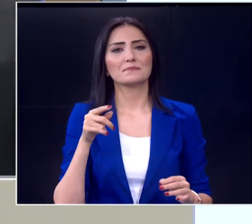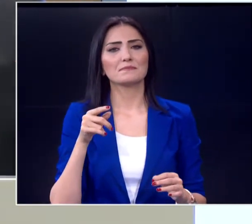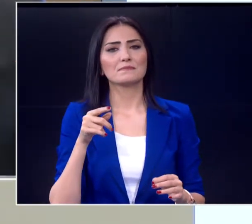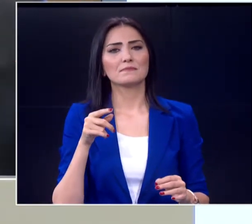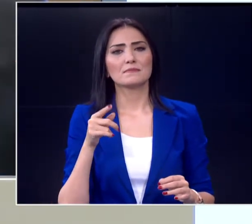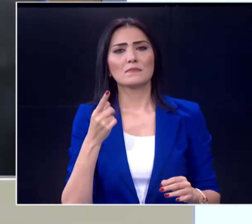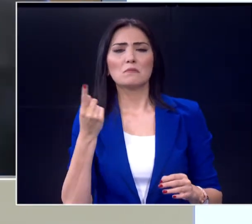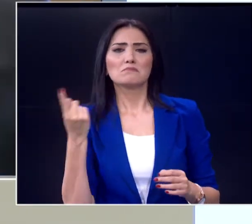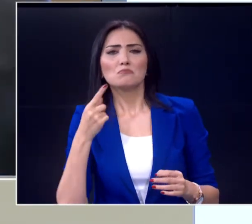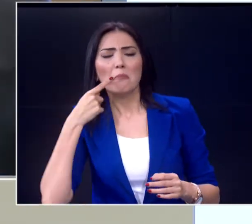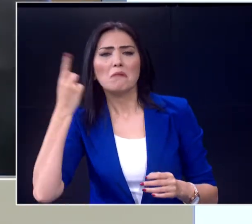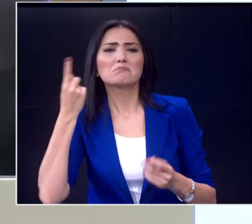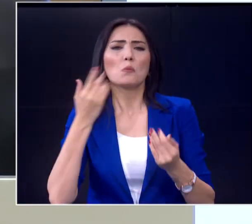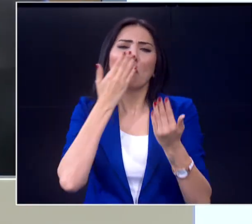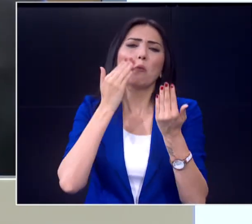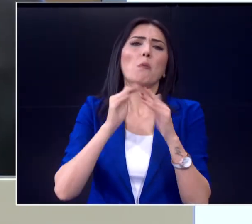şeylerine uymadı.